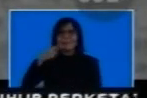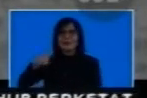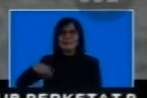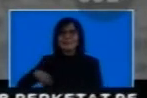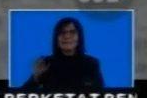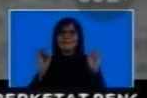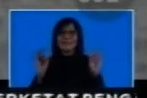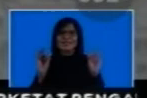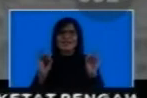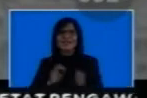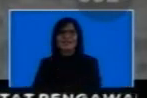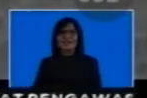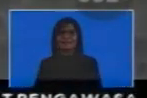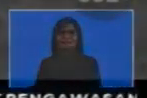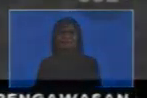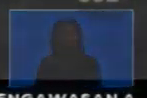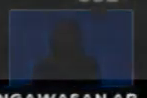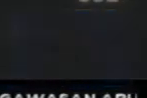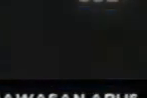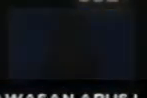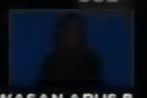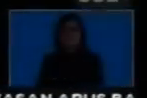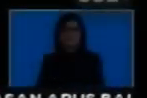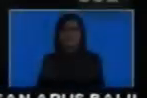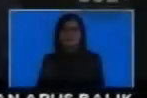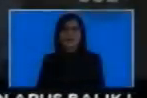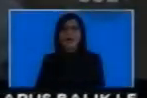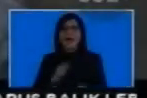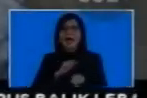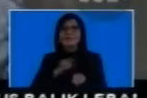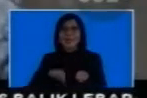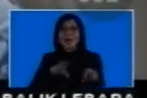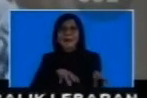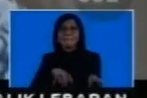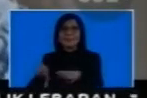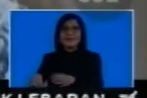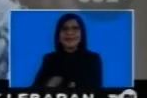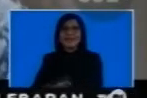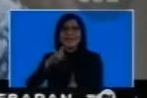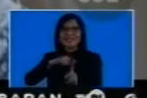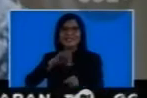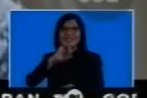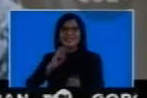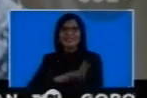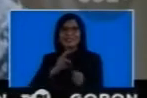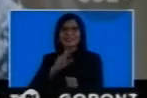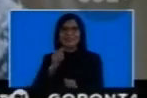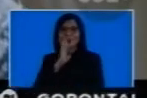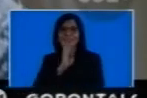Mas Menteri Nadiem Makarim. Sekarang kita akan pindah ke Timur Tengah